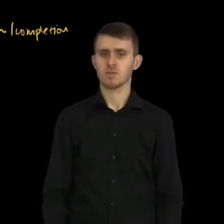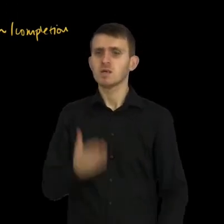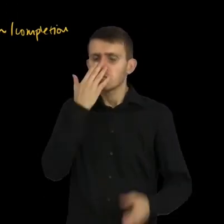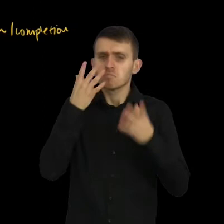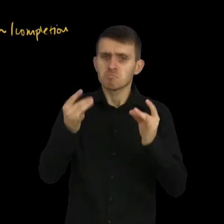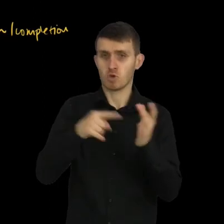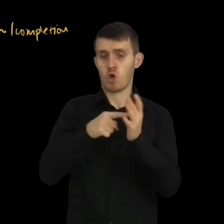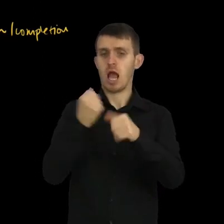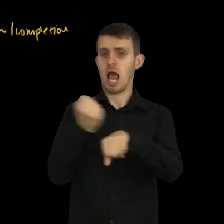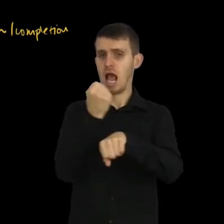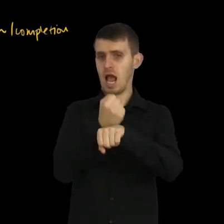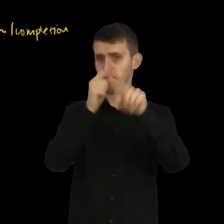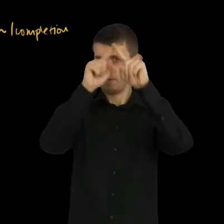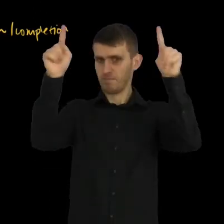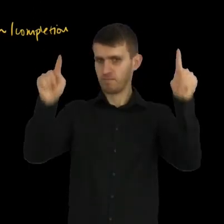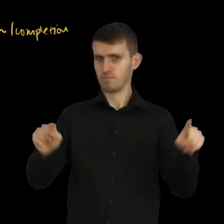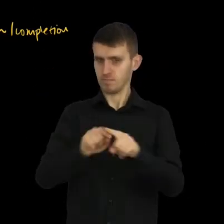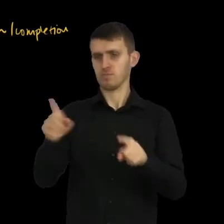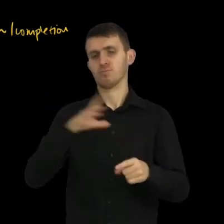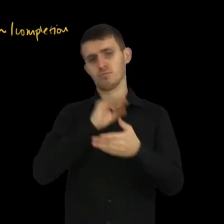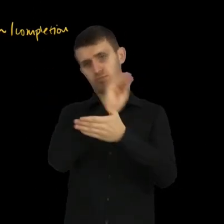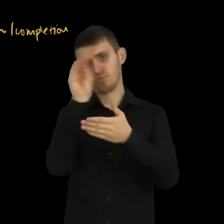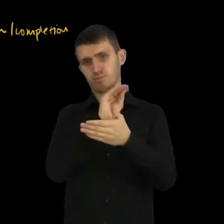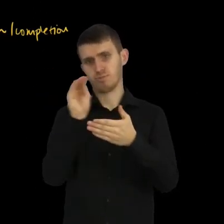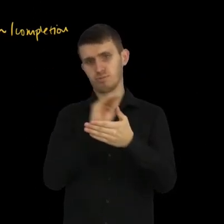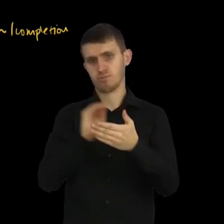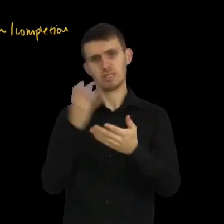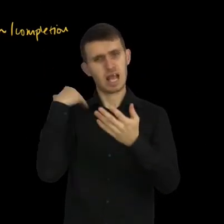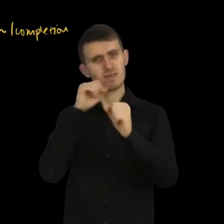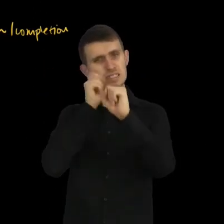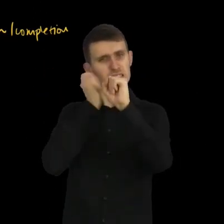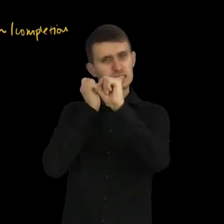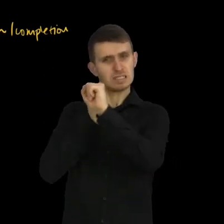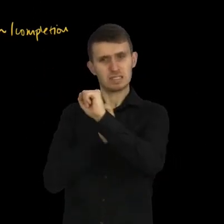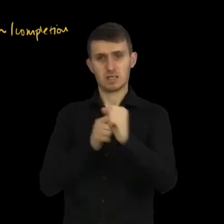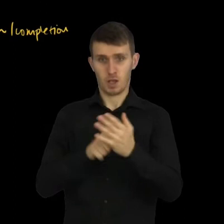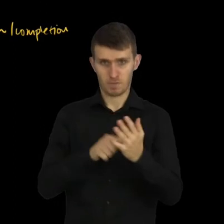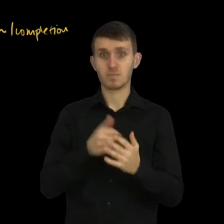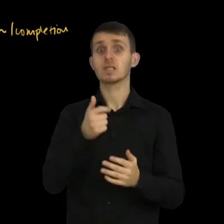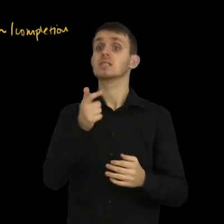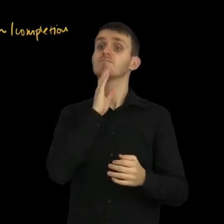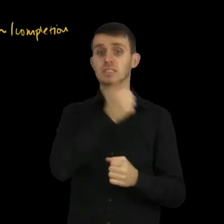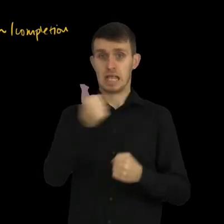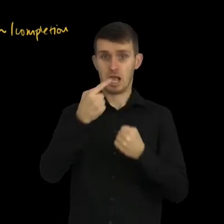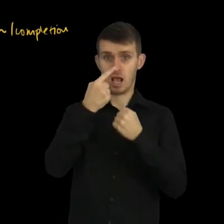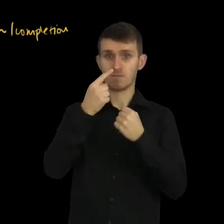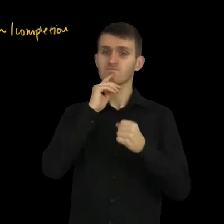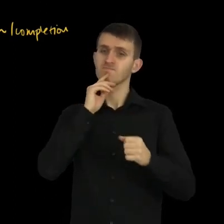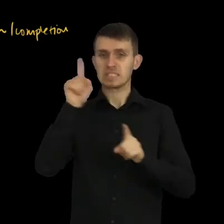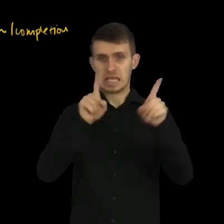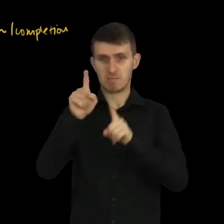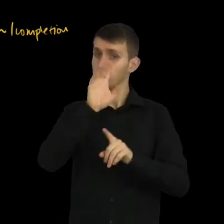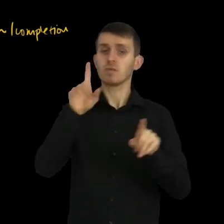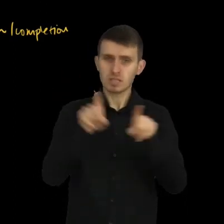okresu zachowały się kamienne tabliczki na których wcześniej odkrywali algebrę nie